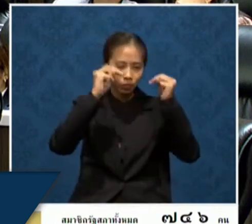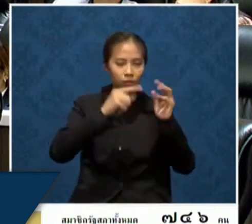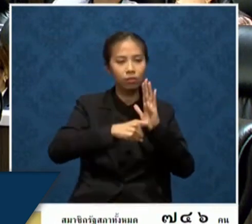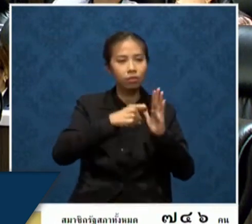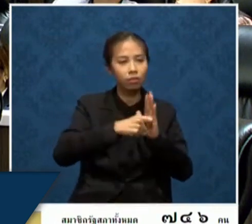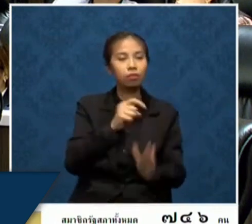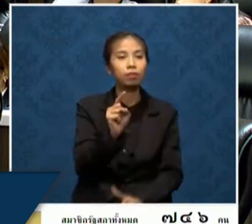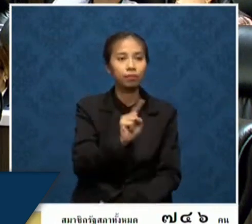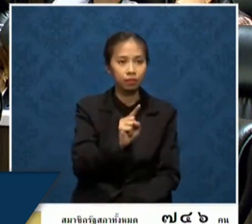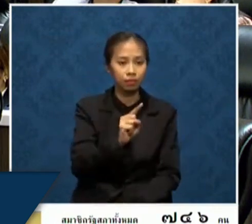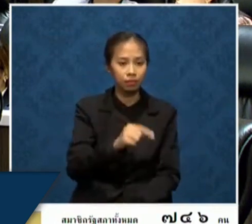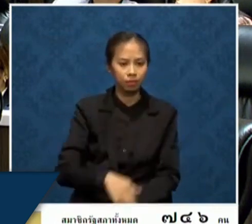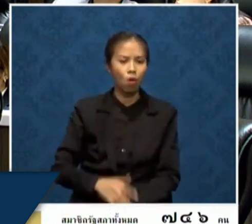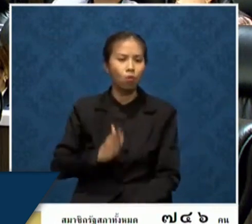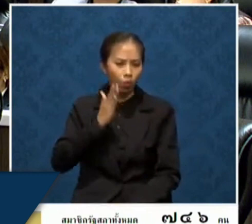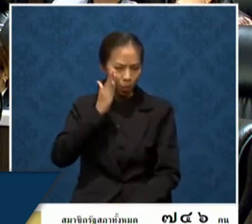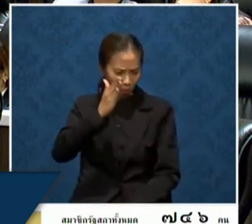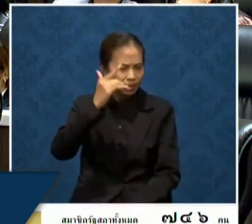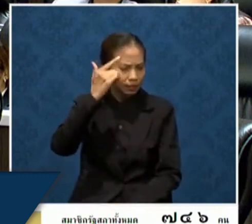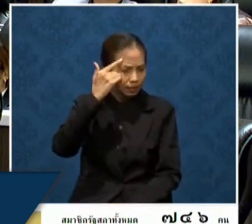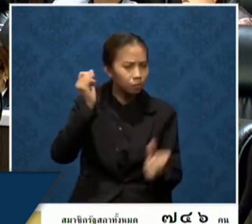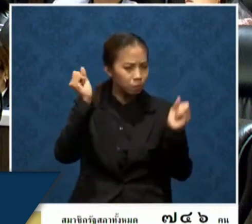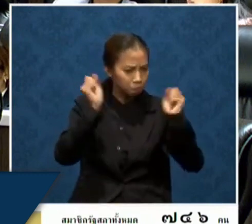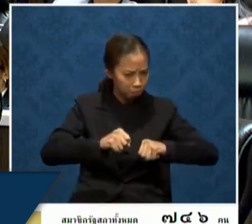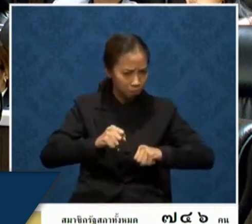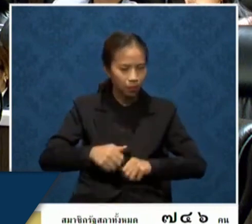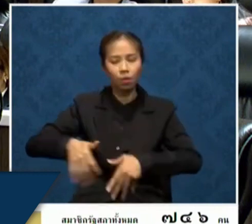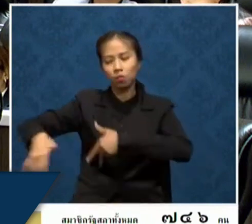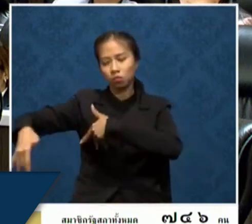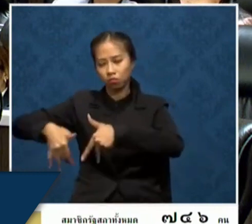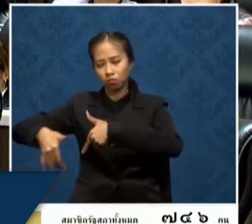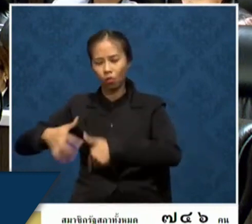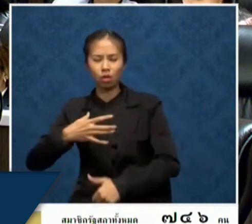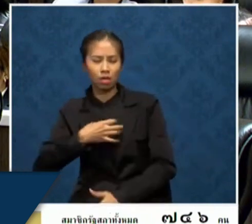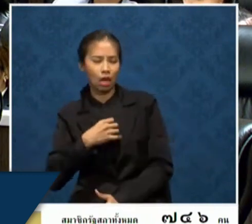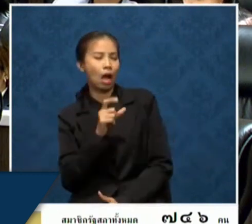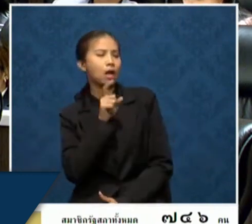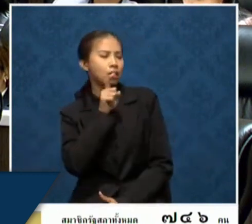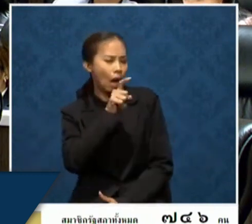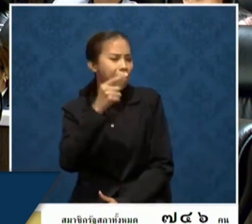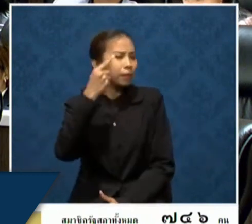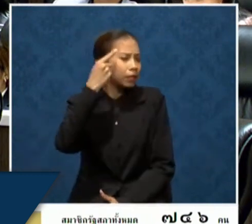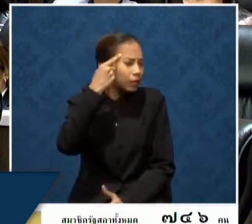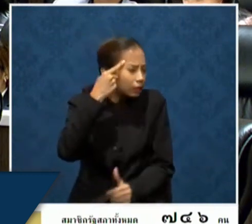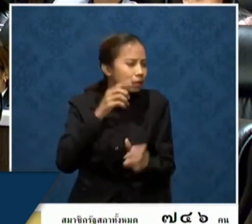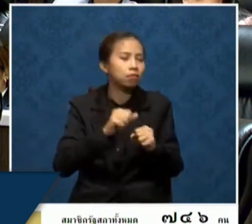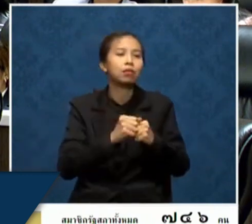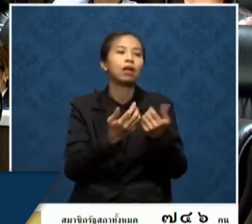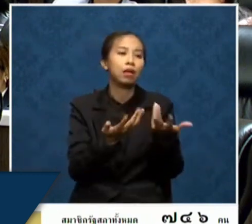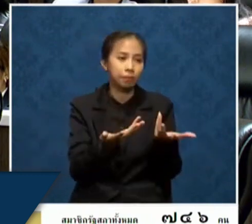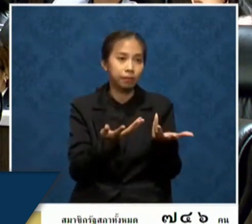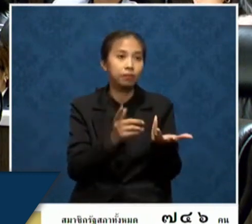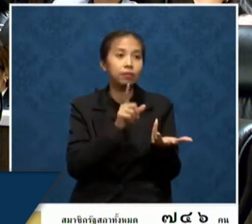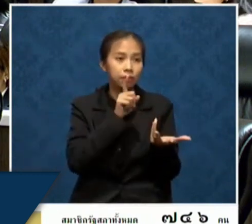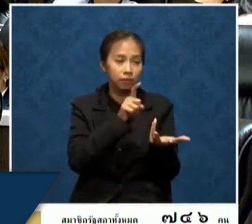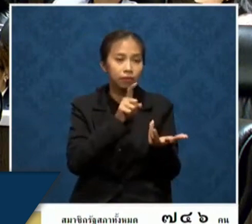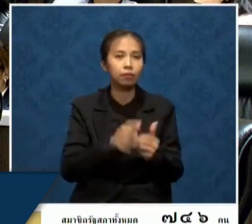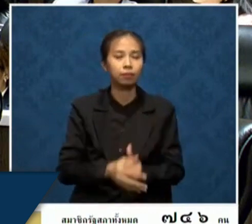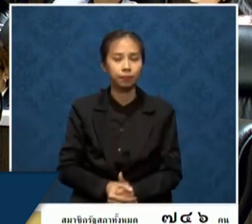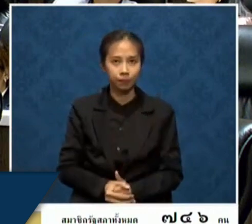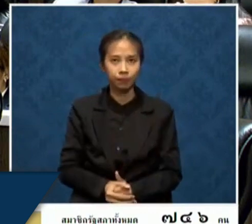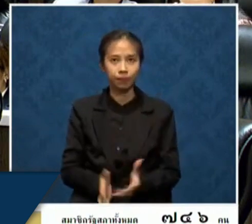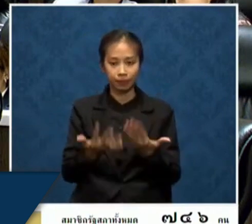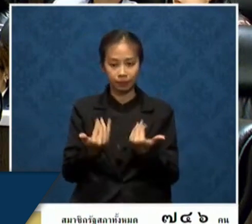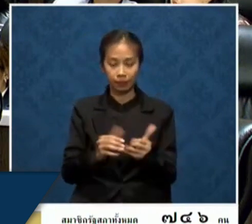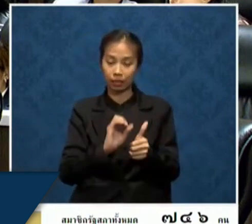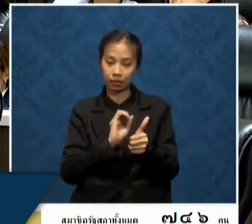ไม่เร็วก็ช้าท่านต้องตัดสินใจประชาชนจึงอยากทราบว่าท่านมีจุดยืนอย่างไรในเรื่องนี้สำหรับข้อแนะน